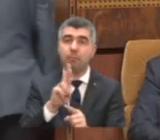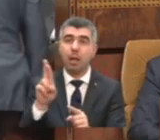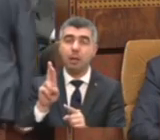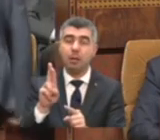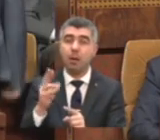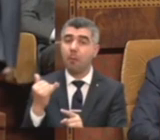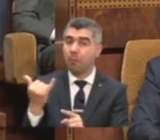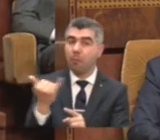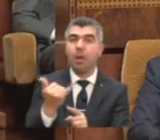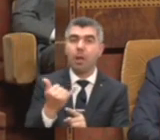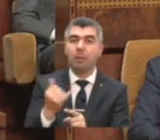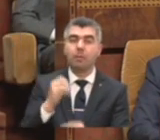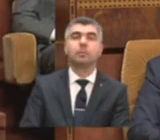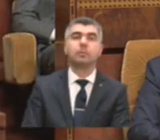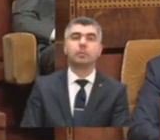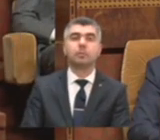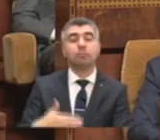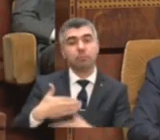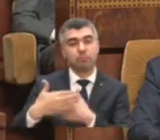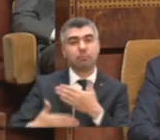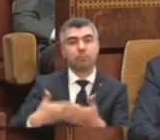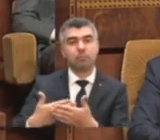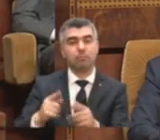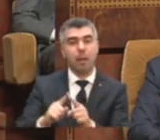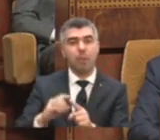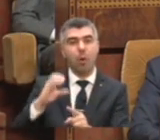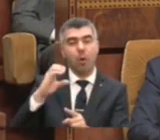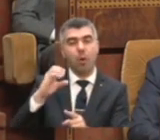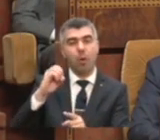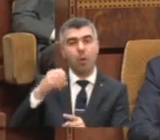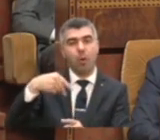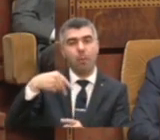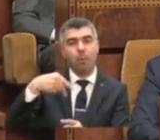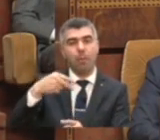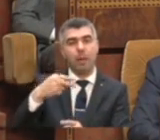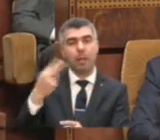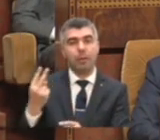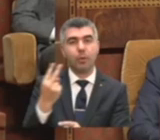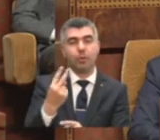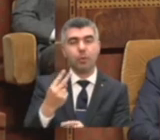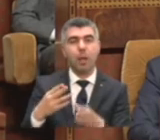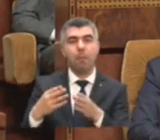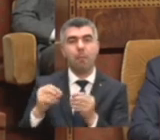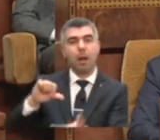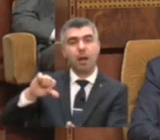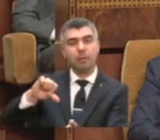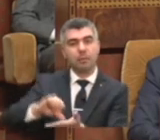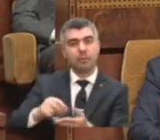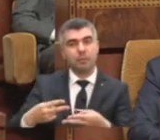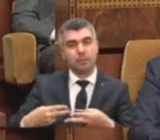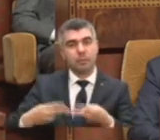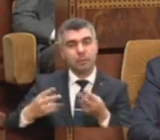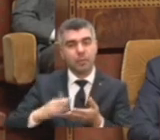كبيرة، خصوصا من بعد الكوب 22 اللي دارت في مراكش، واللي كيحرص من خلاله على